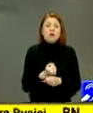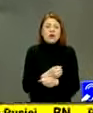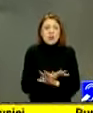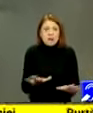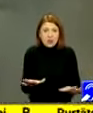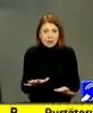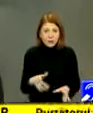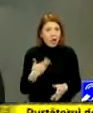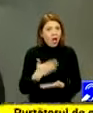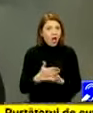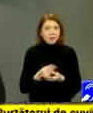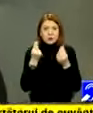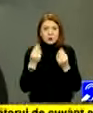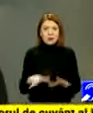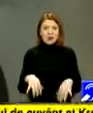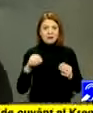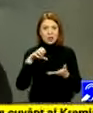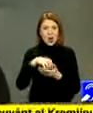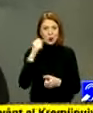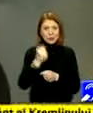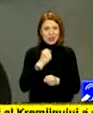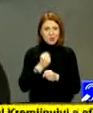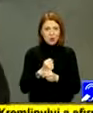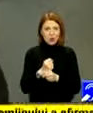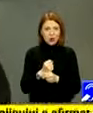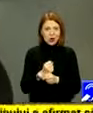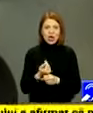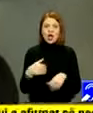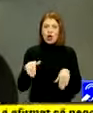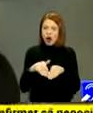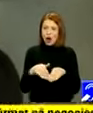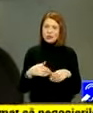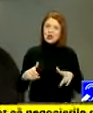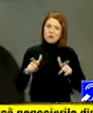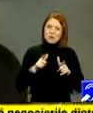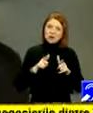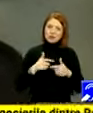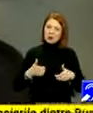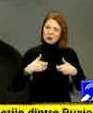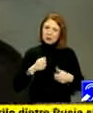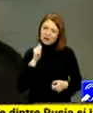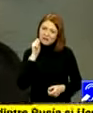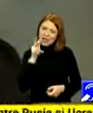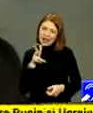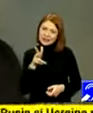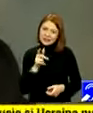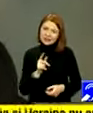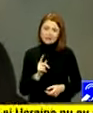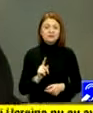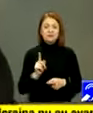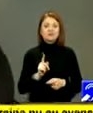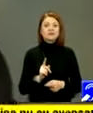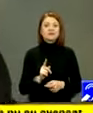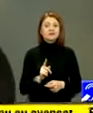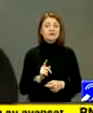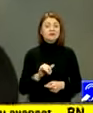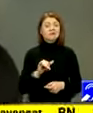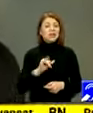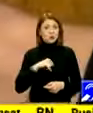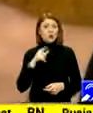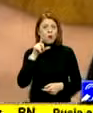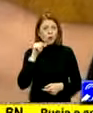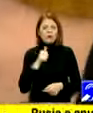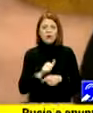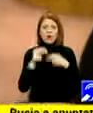fost extraordinar că mi-am găsit acest loc de muncă, iar colegii mă întâmpină cu entuziasm în fiecare zi, nu doar la început. Chiar sunt niște